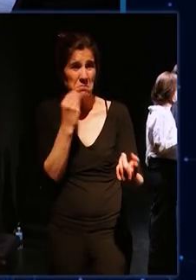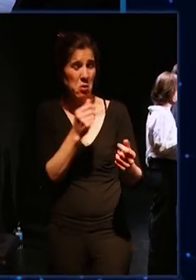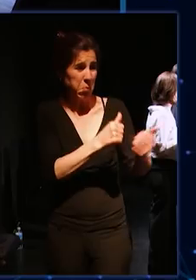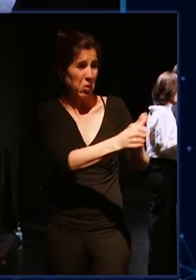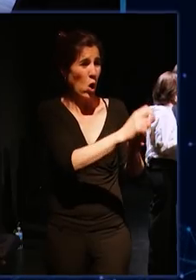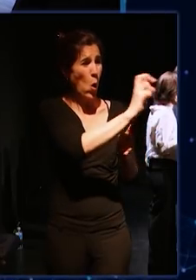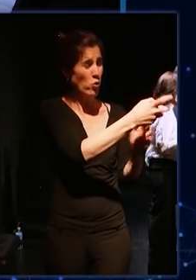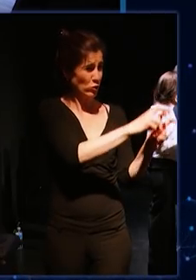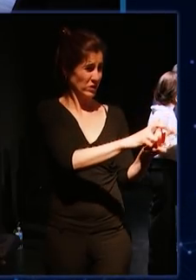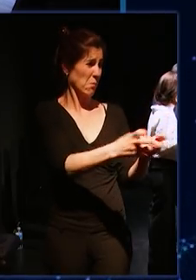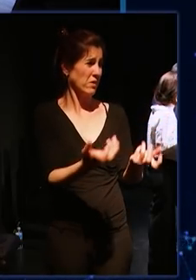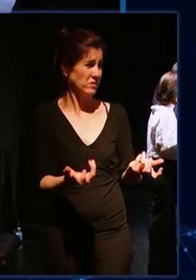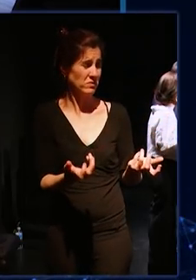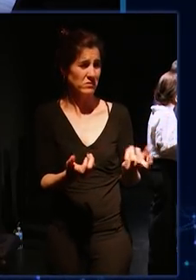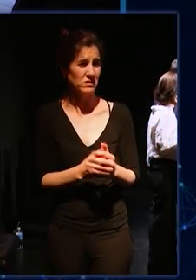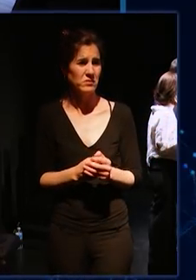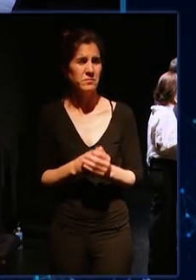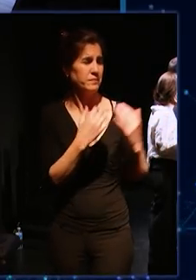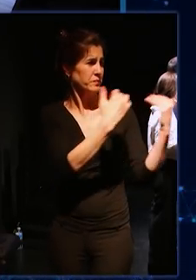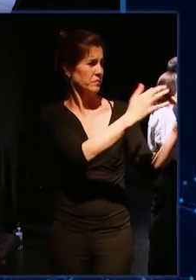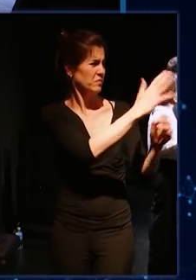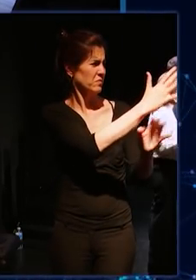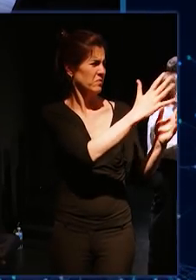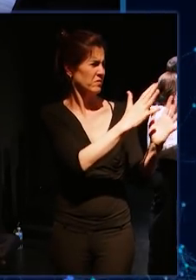molt breument, molt. Superbreu.